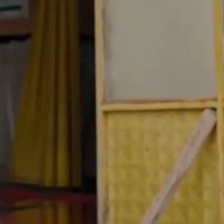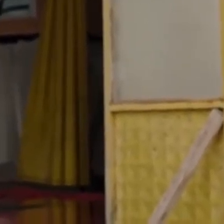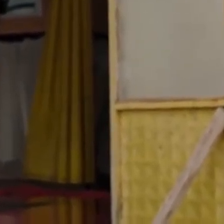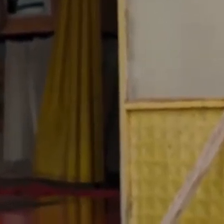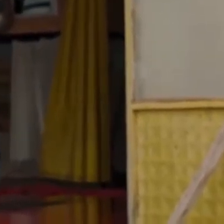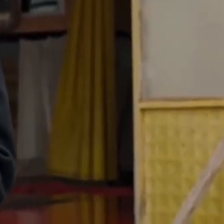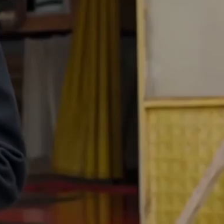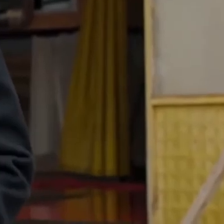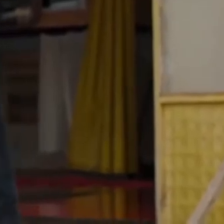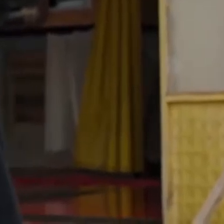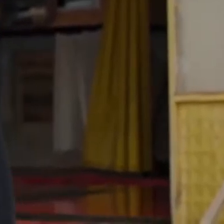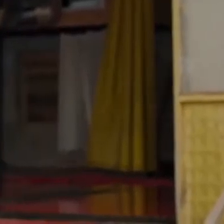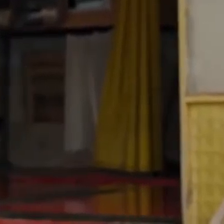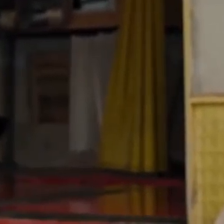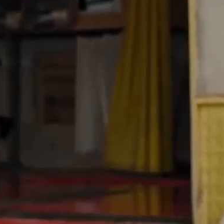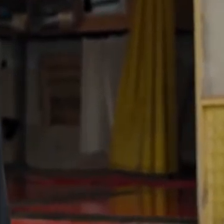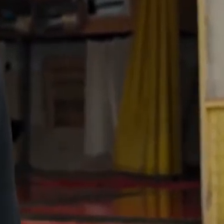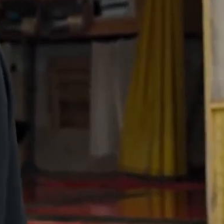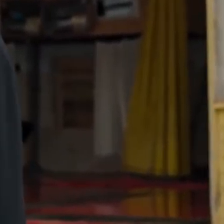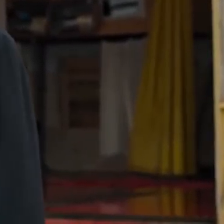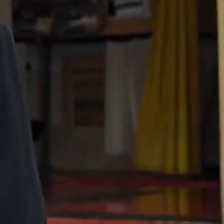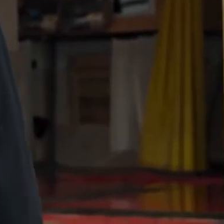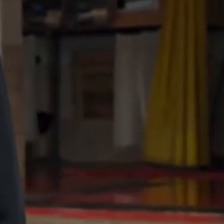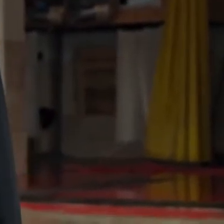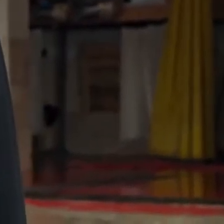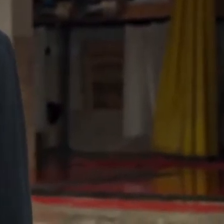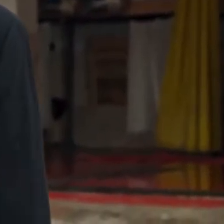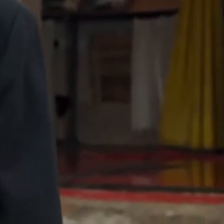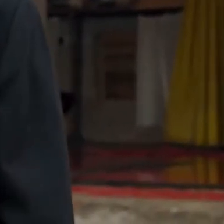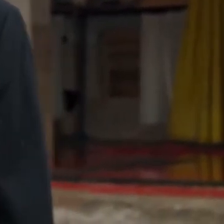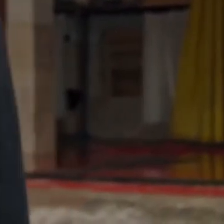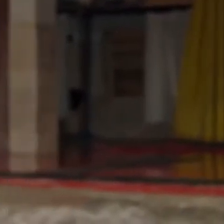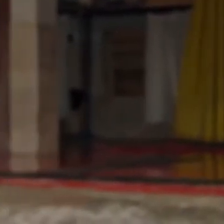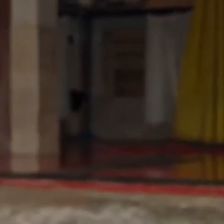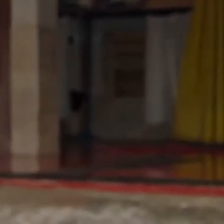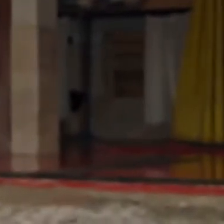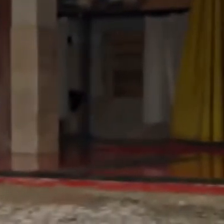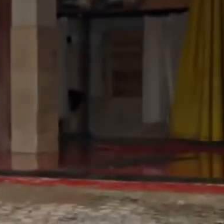parayı ceketinin iç cebine koydu. Üzüntüyle yüzünü sıvazlayarak uzaklaşıyor.